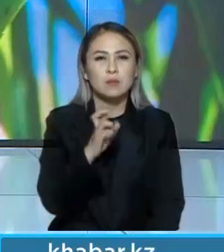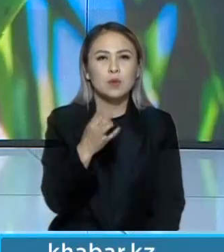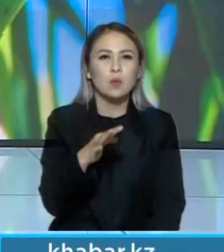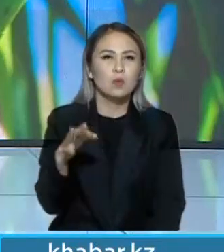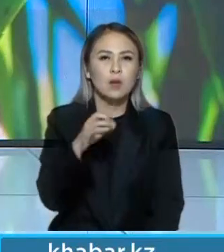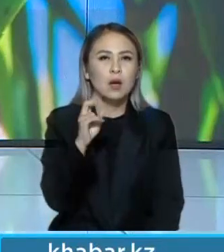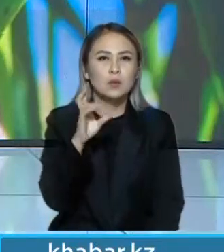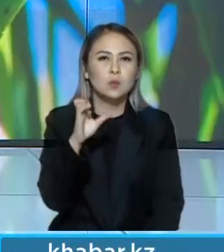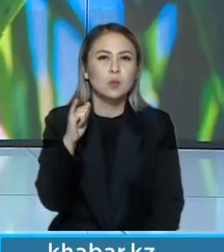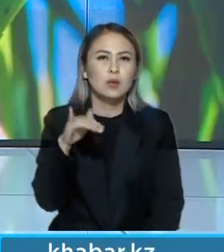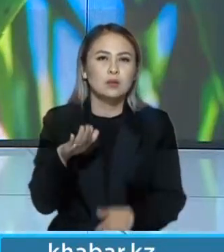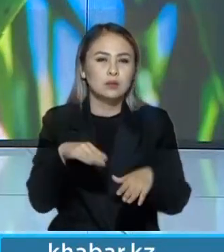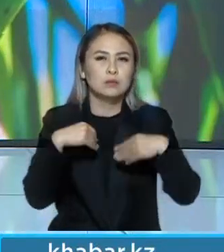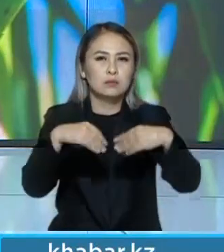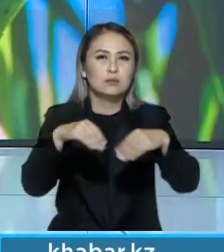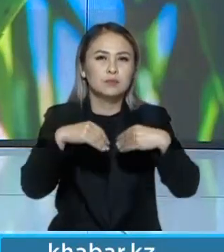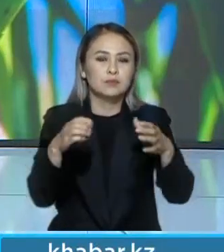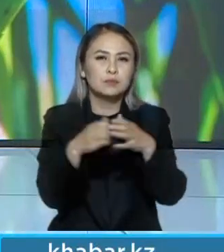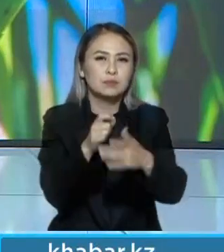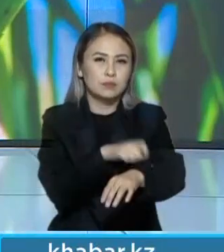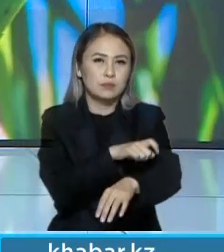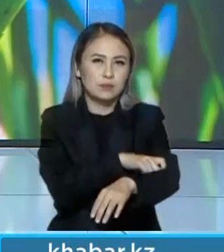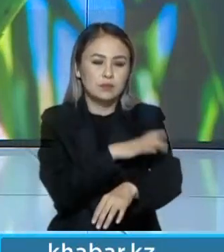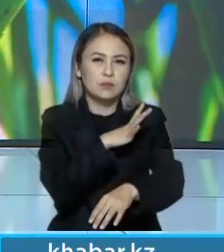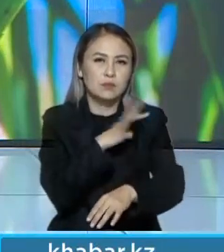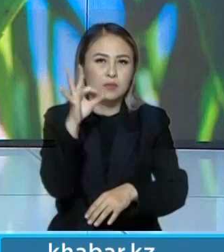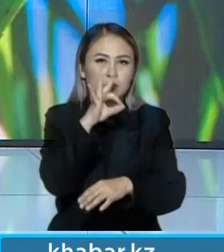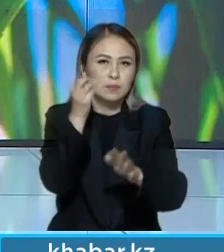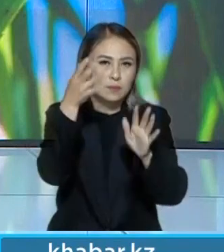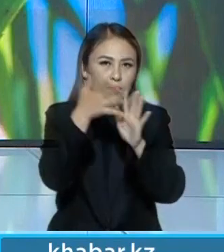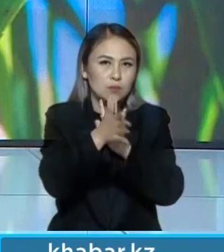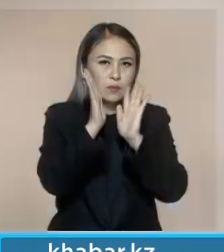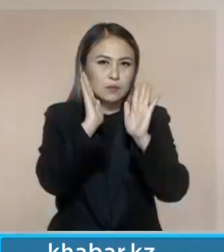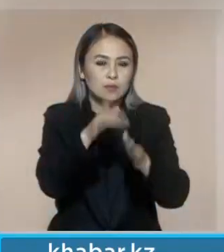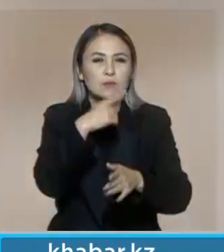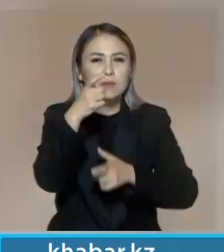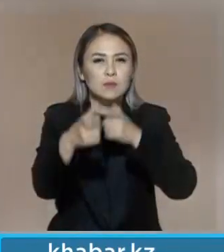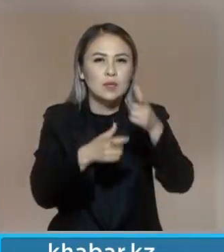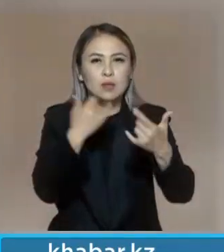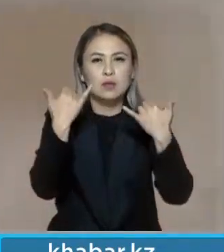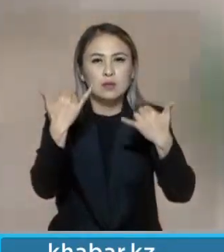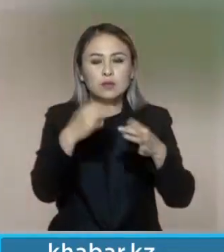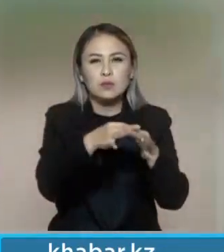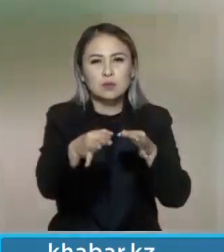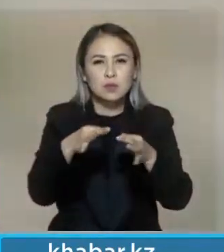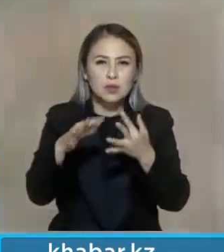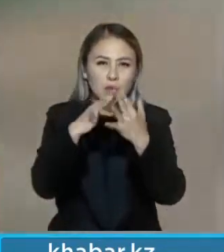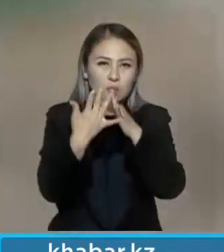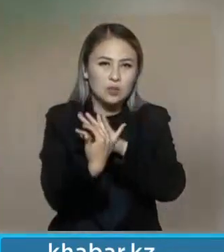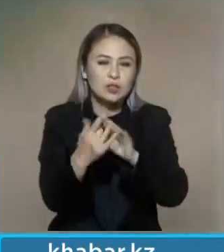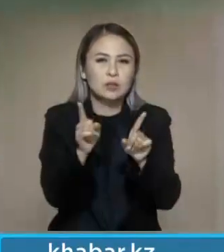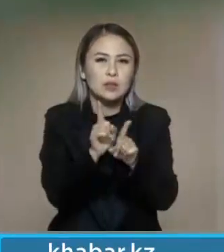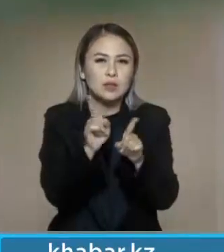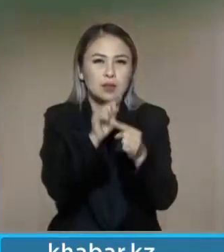Абай облысы Ақсуат ауданындағы егістік алқапты шегіртке жайлады. Шаруалар шығынға бататын болдық деп дабыл қағып отыр. Қазір өңірдегі бірнеше